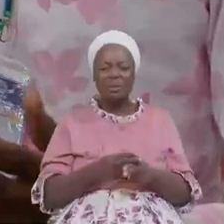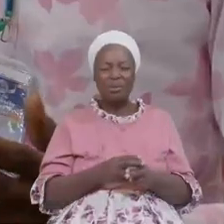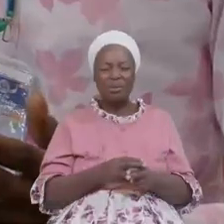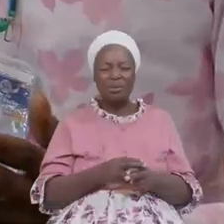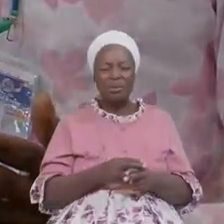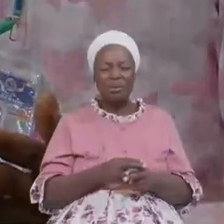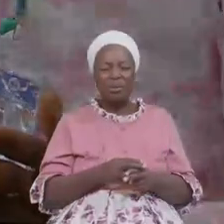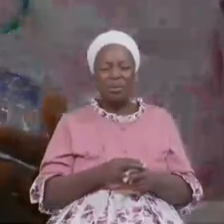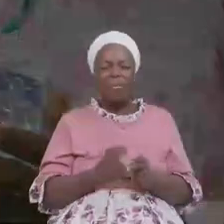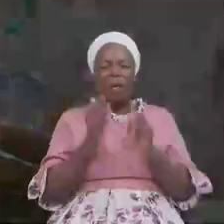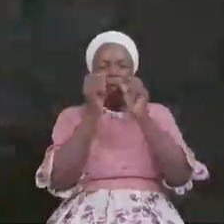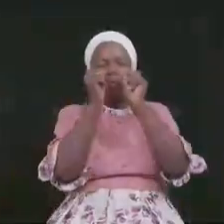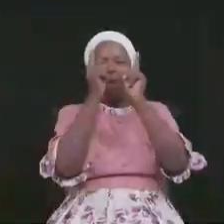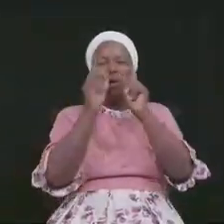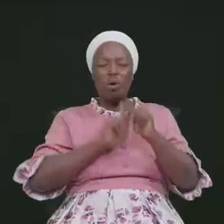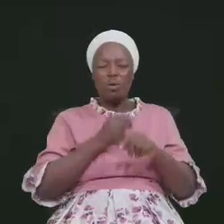Réveille-nous